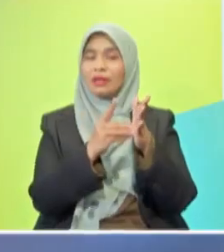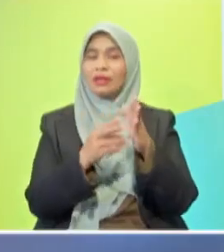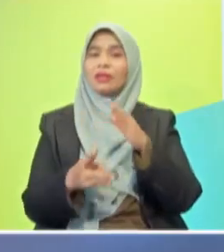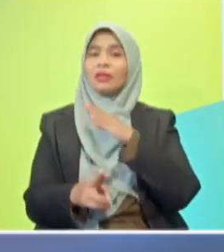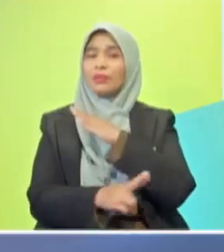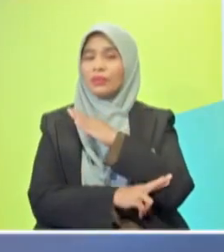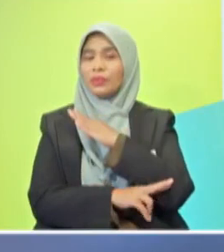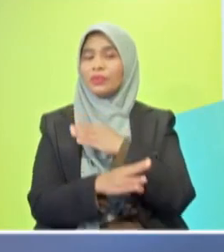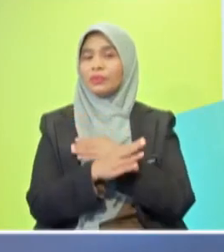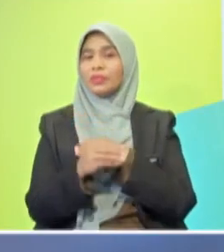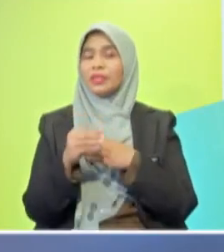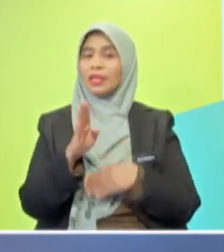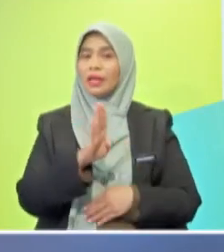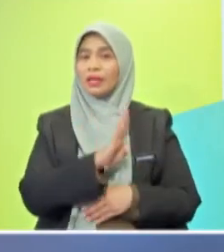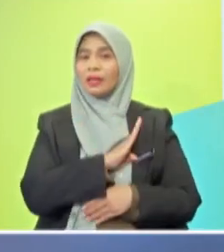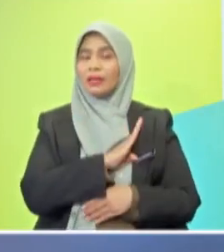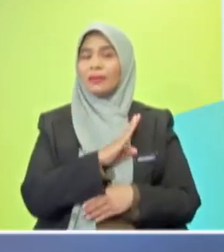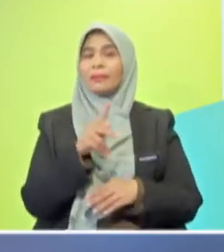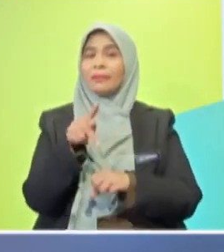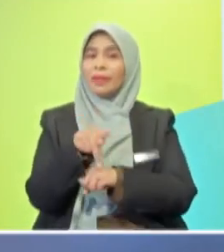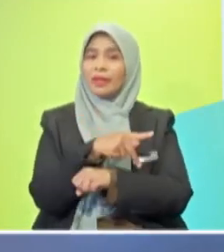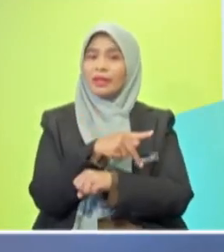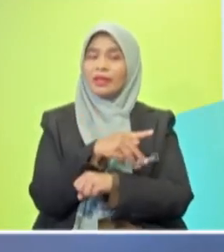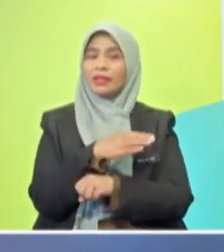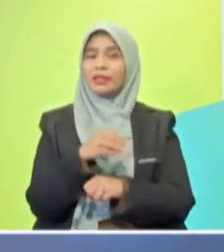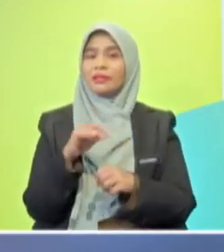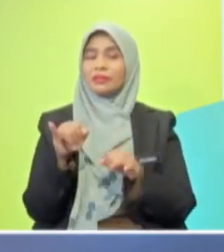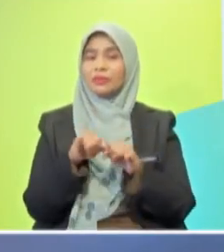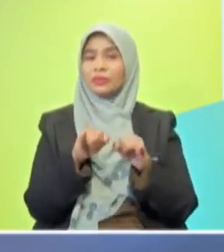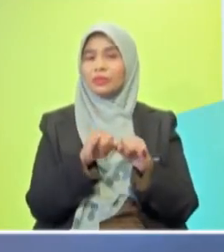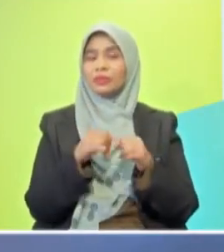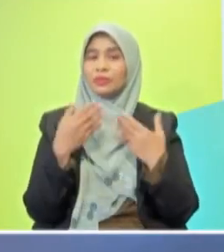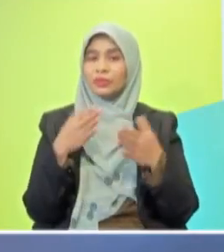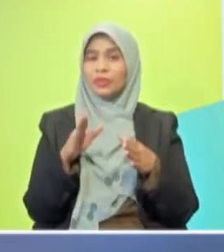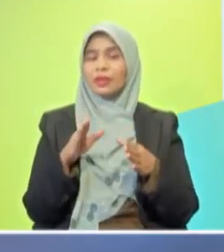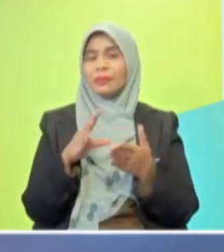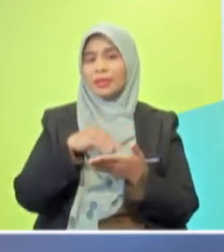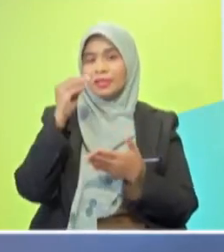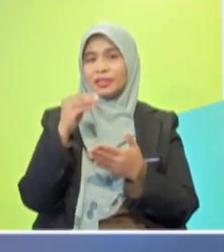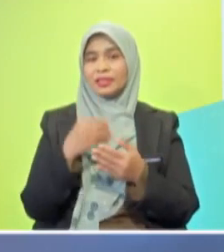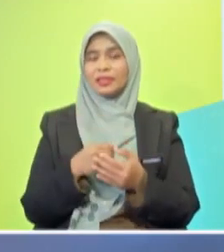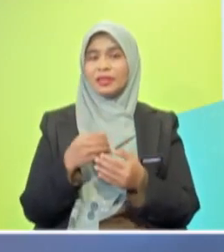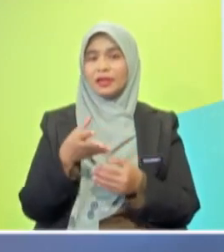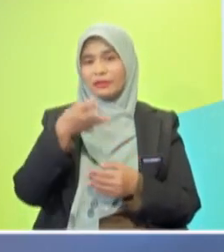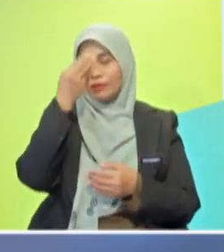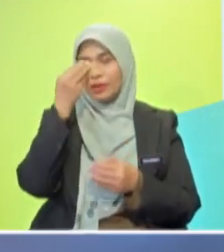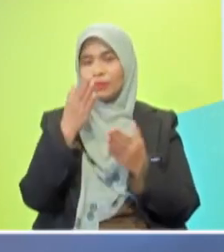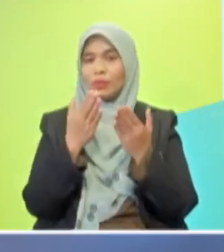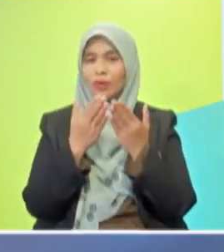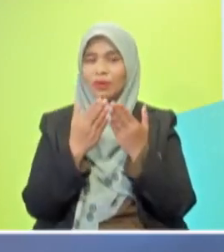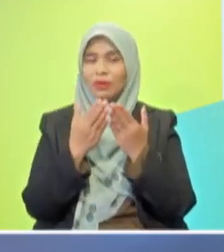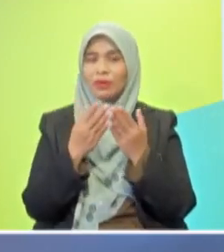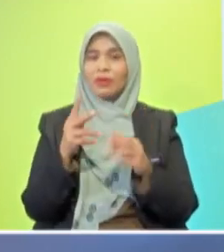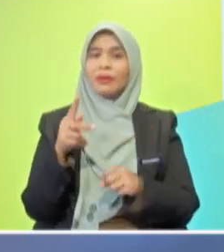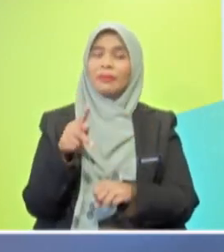wajib. Juga adab-adab memakai dan kita sudah telah belajar dan menghafaz doa